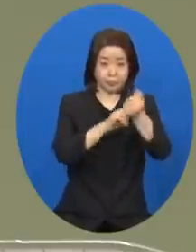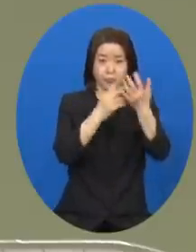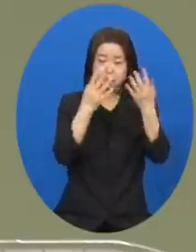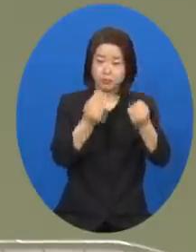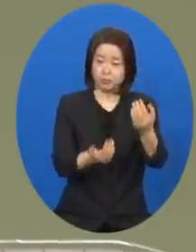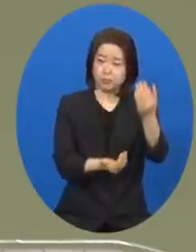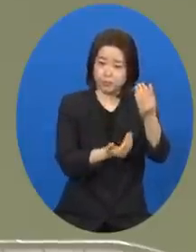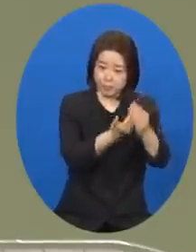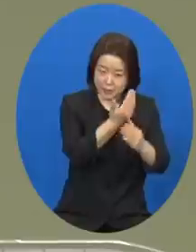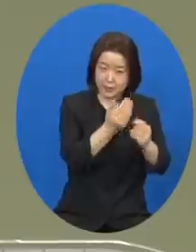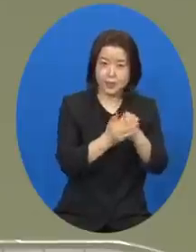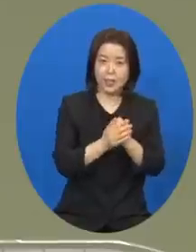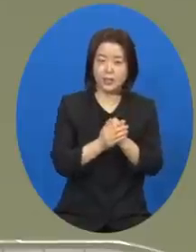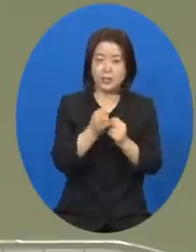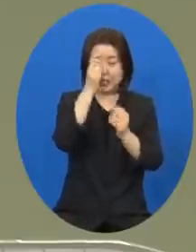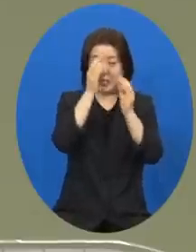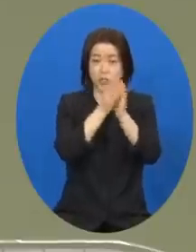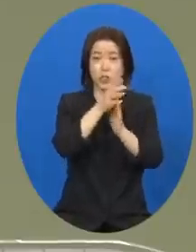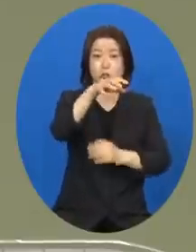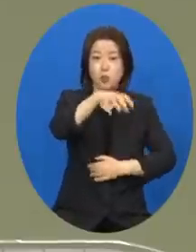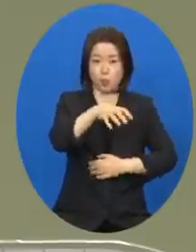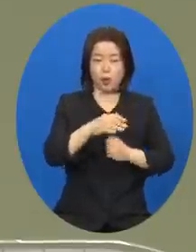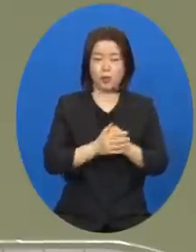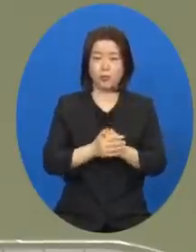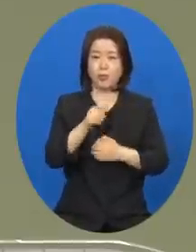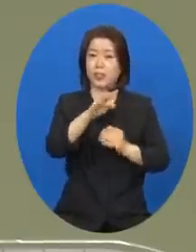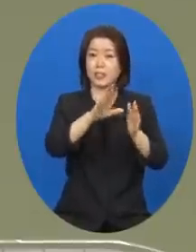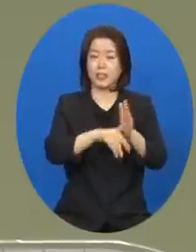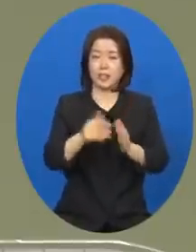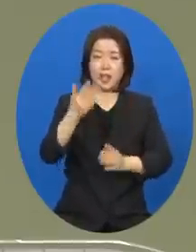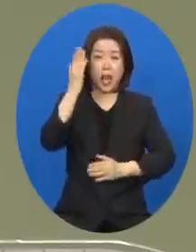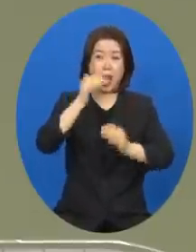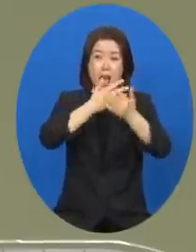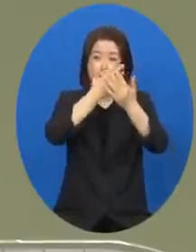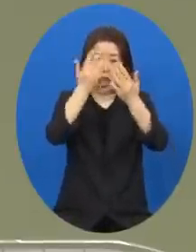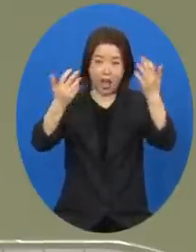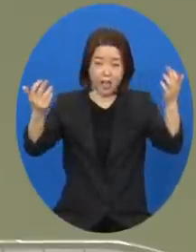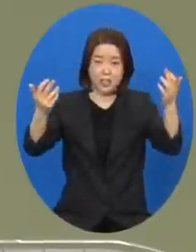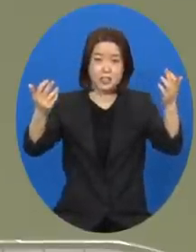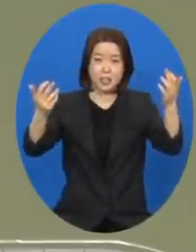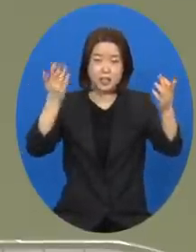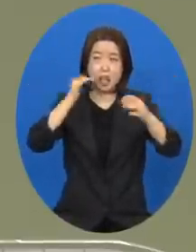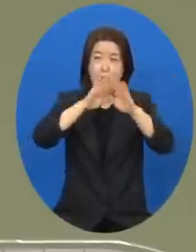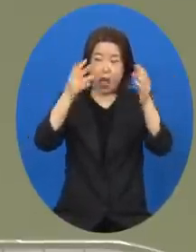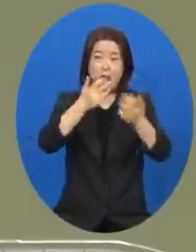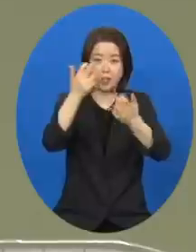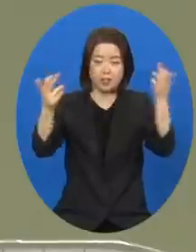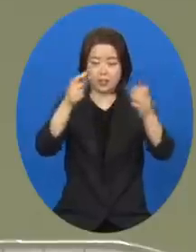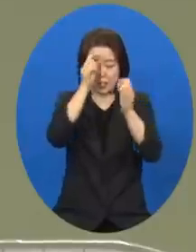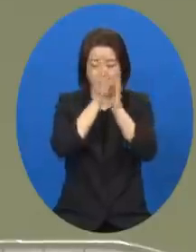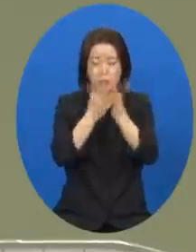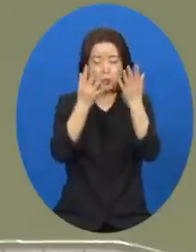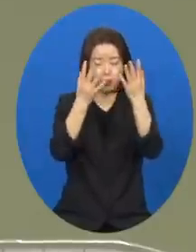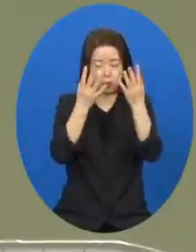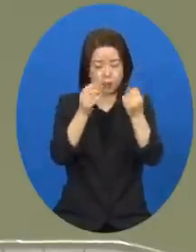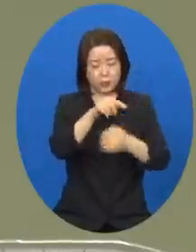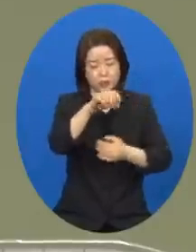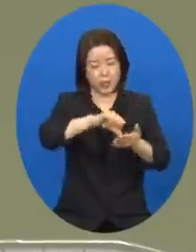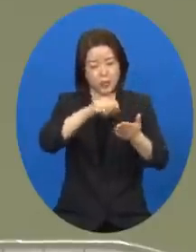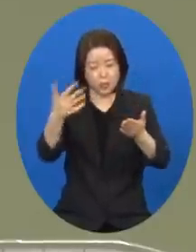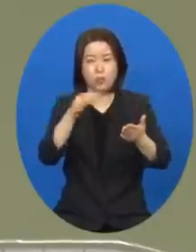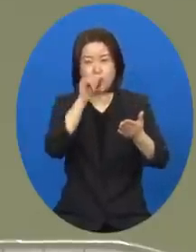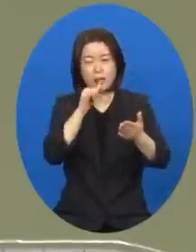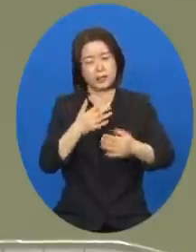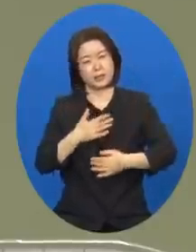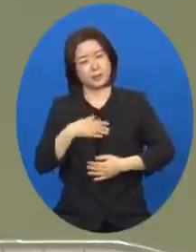일어난다는 기도원, 그때 당시에 하늘산 기도원이라고 유명했습니다. 나도 한번 저 기도원에나